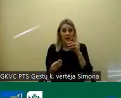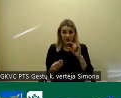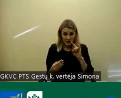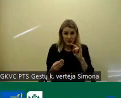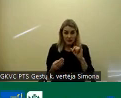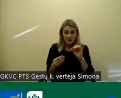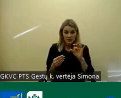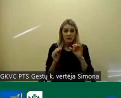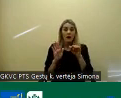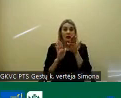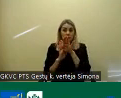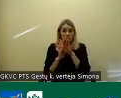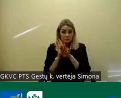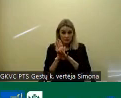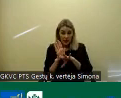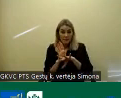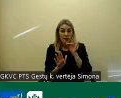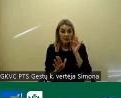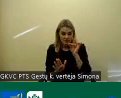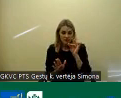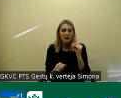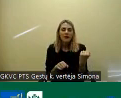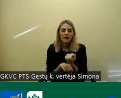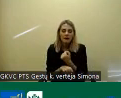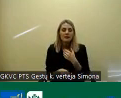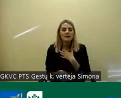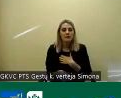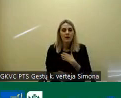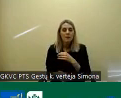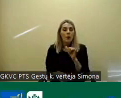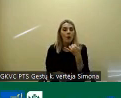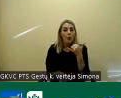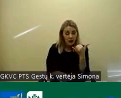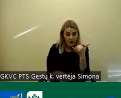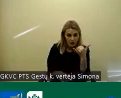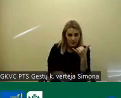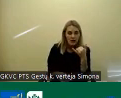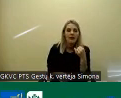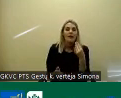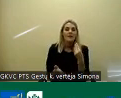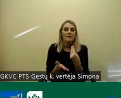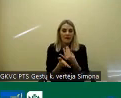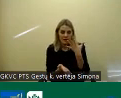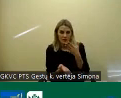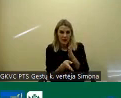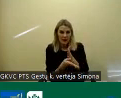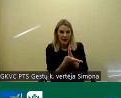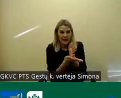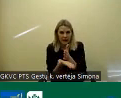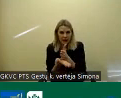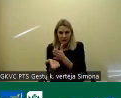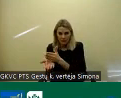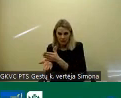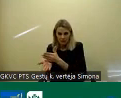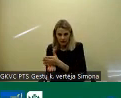tikrai labai svarbus kokybės kriterijus yra vertybinis kryptingumas. Būtent,